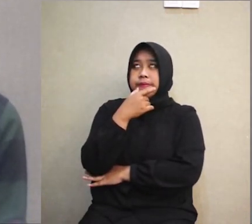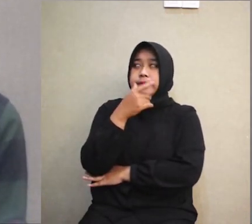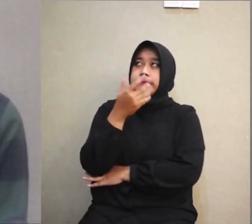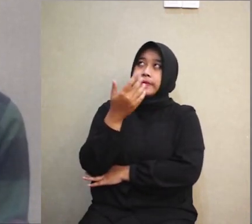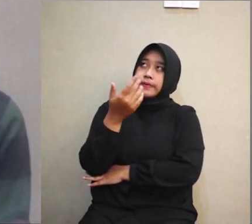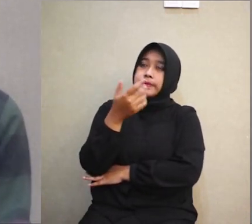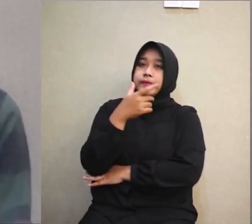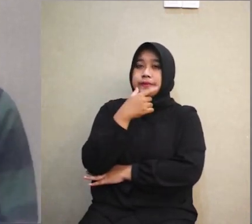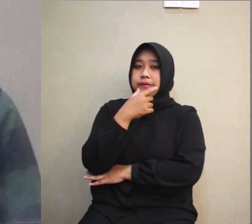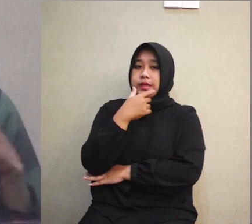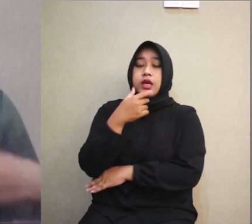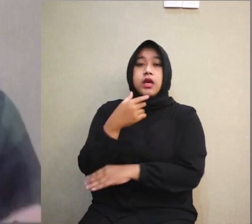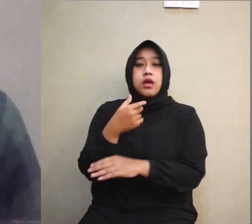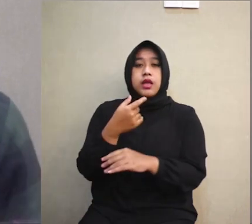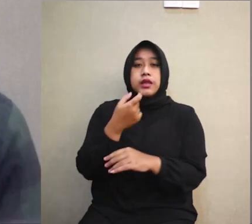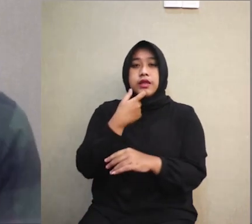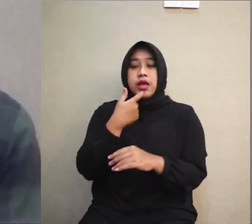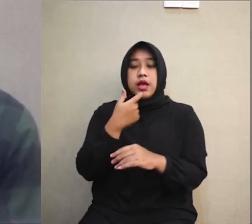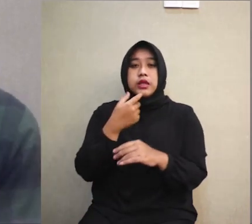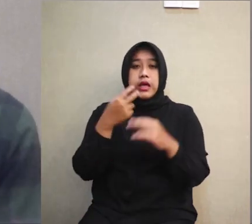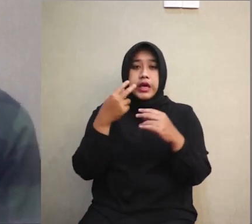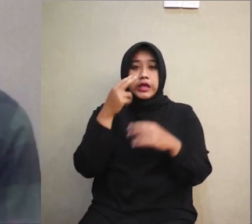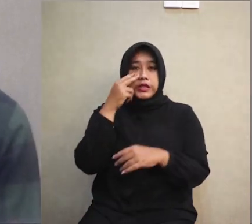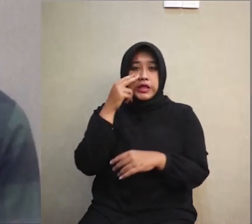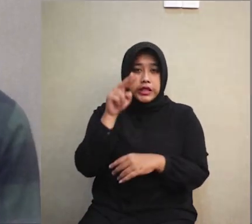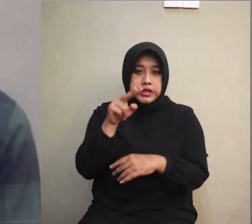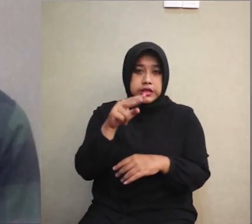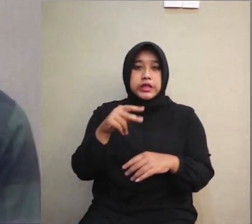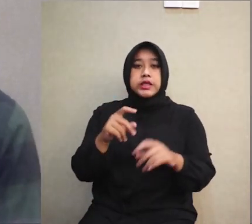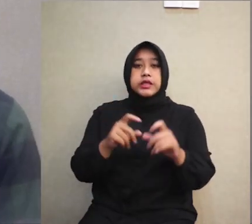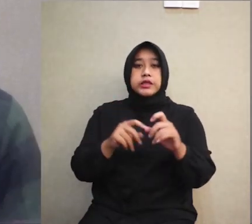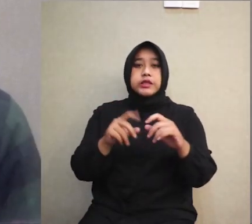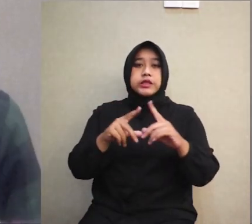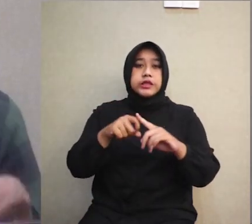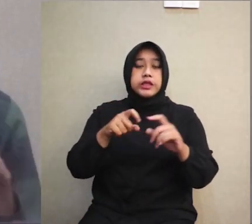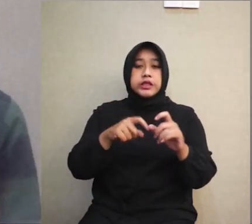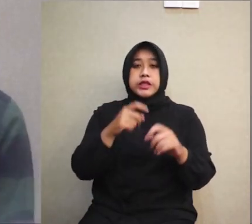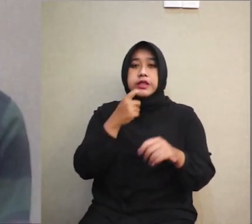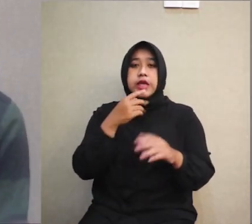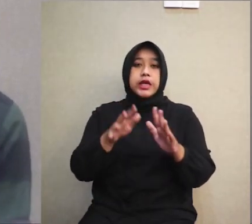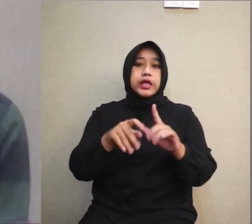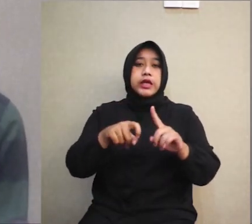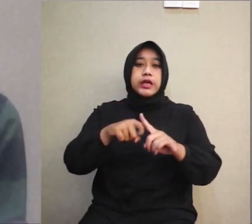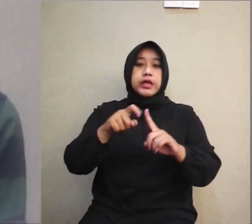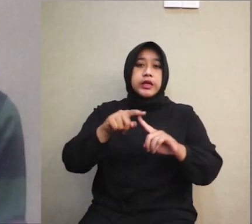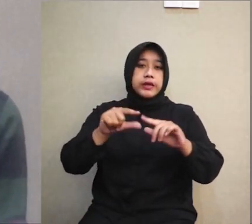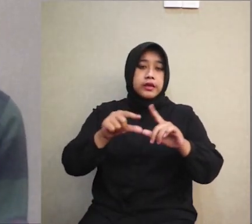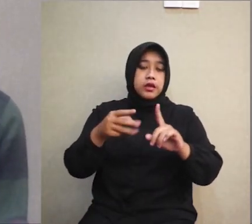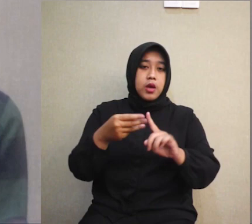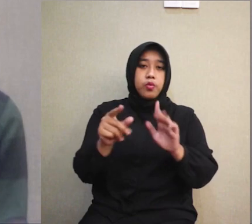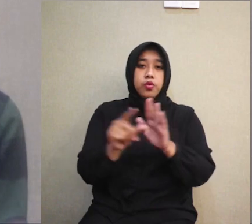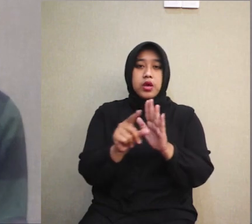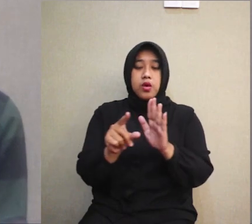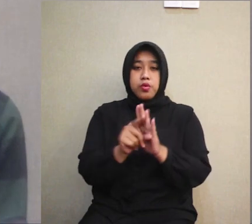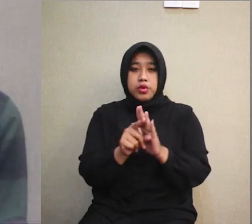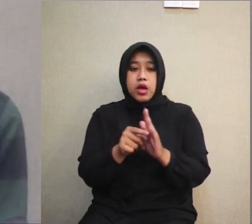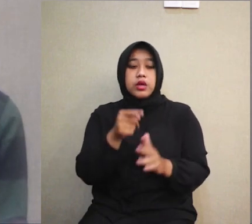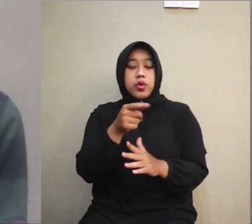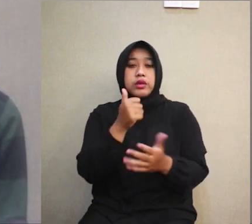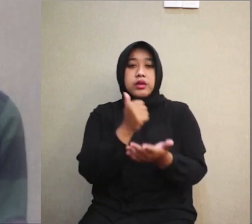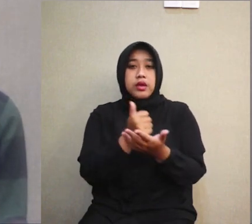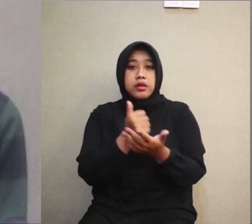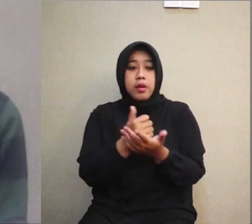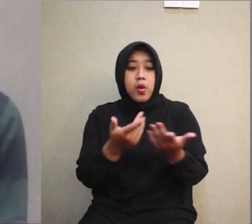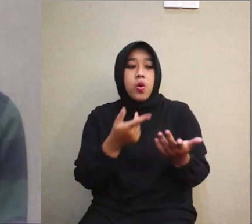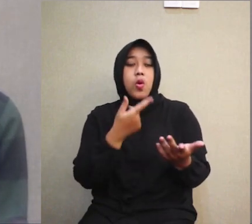dari ketentuan kesaksian dari kitab undang-undang hukum acara pidana misalnya yang ternyata juga